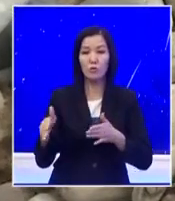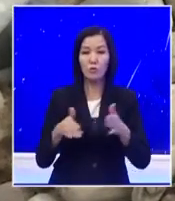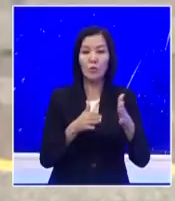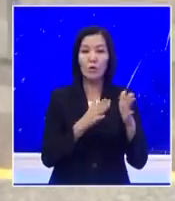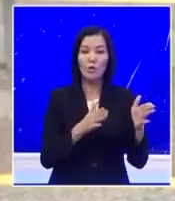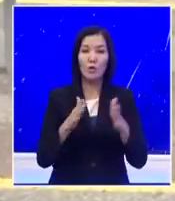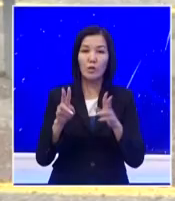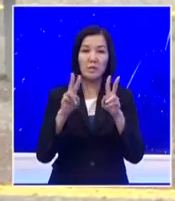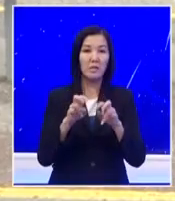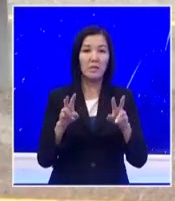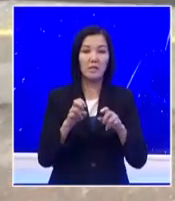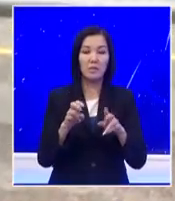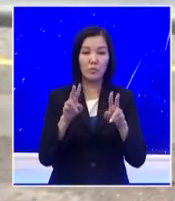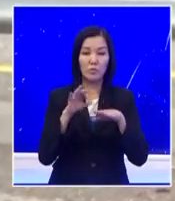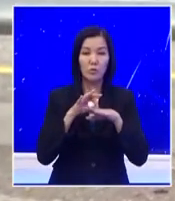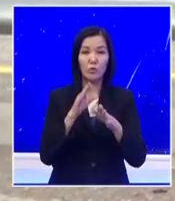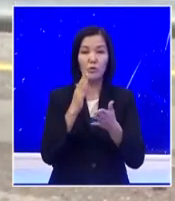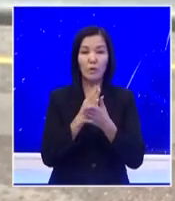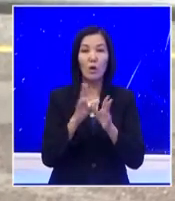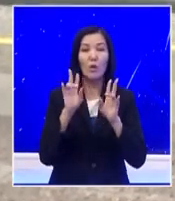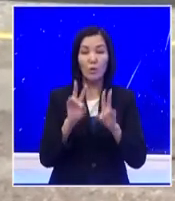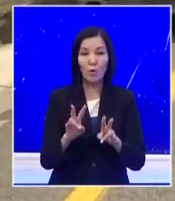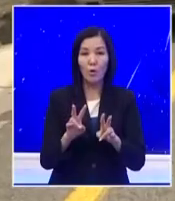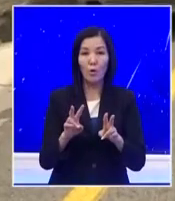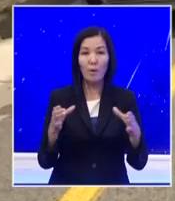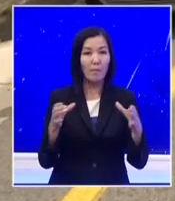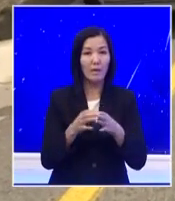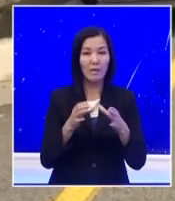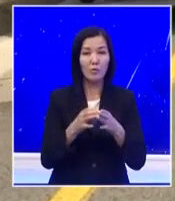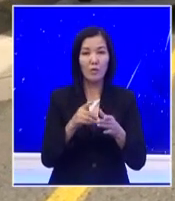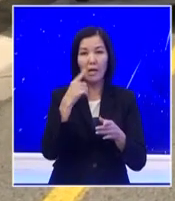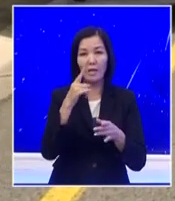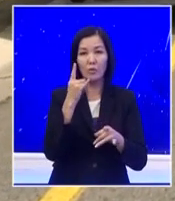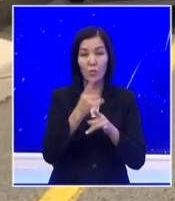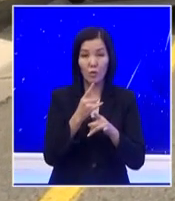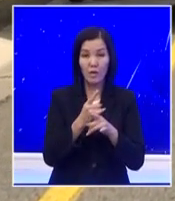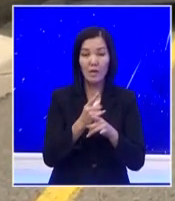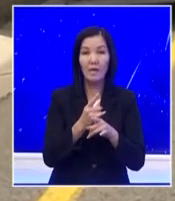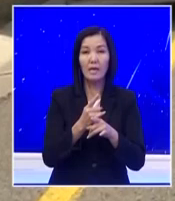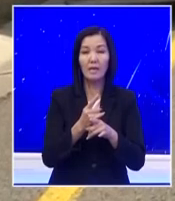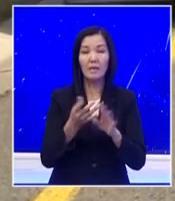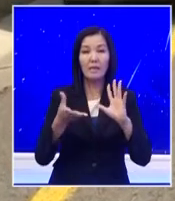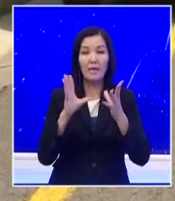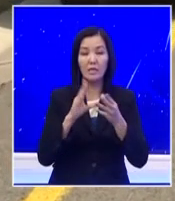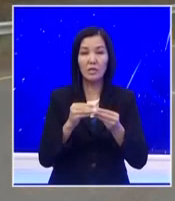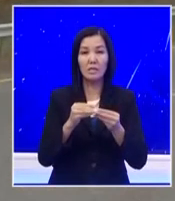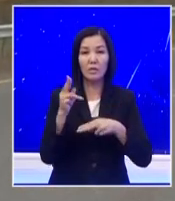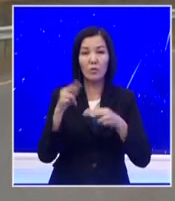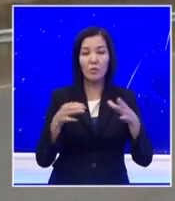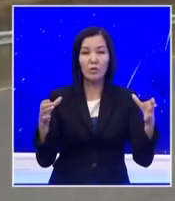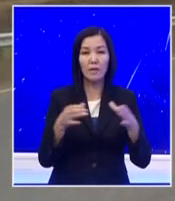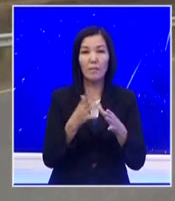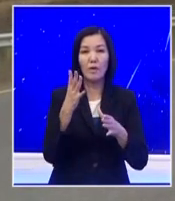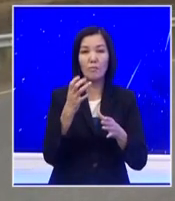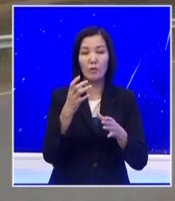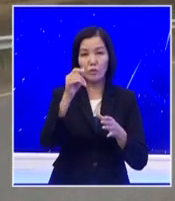жүйелі түрде тексеру жүргізіп келеміз дейді. Алайда мониторинг тобы ол айтқандарын жоққа шығарып отыр. Нәтижесінде жауапты мердігерлерге 500 айлық